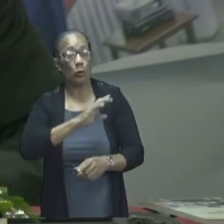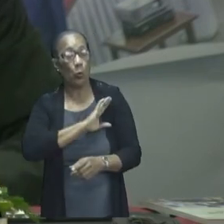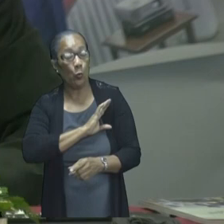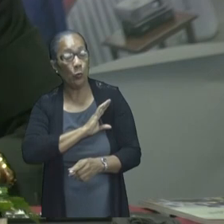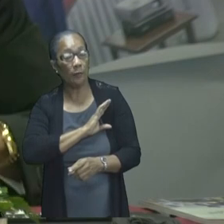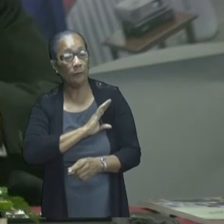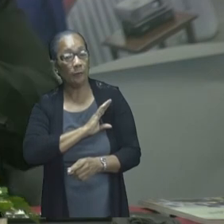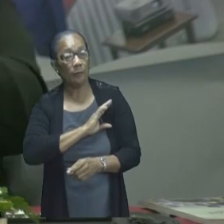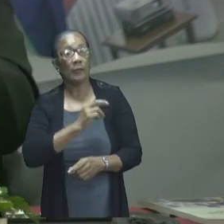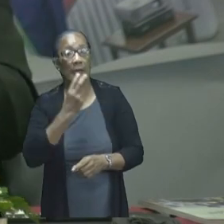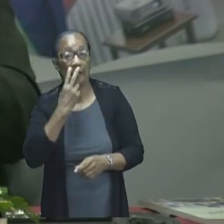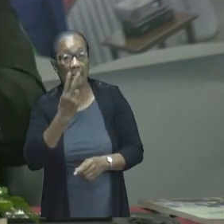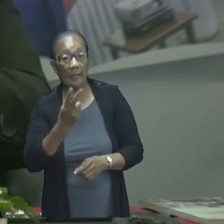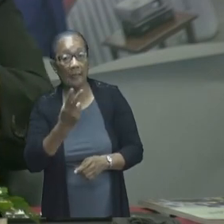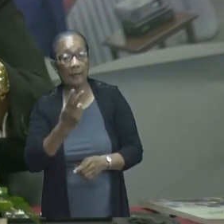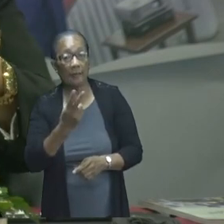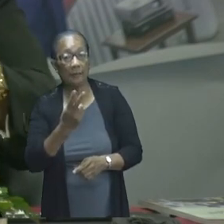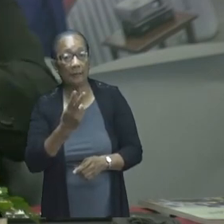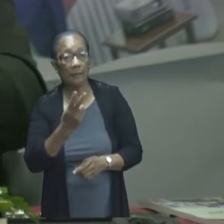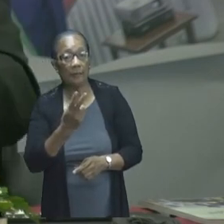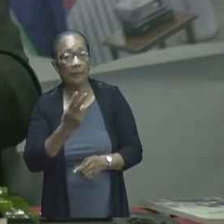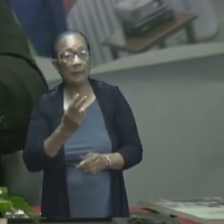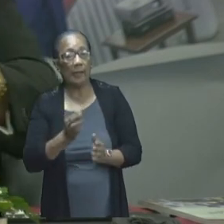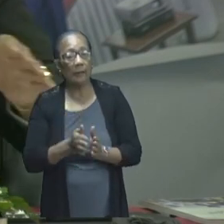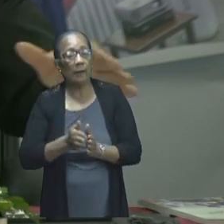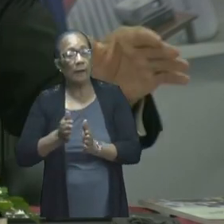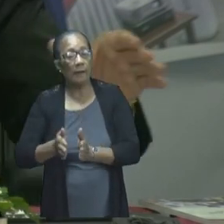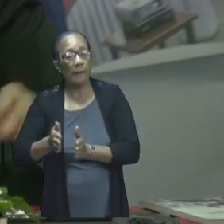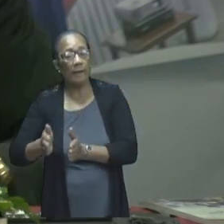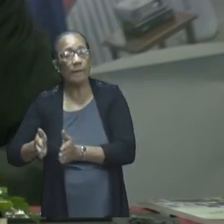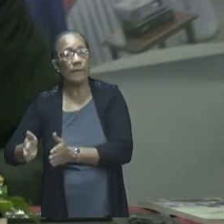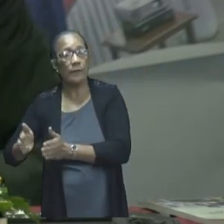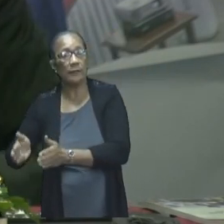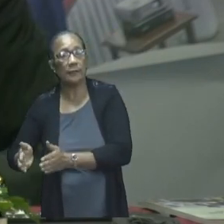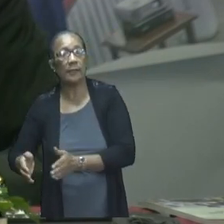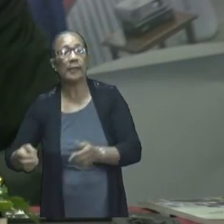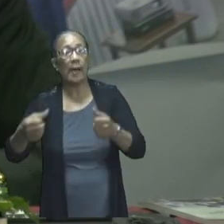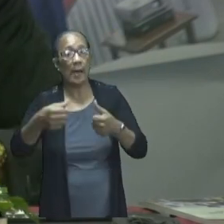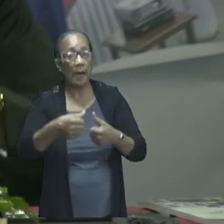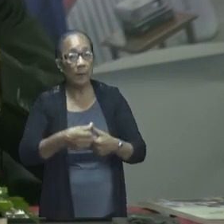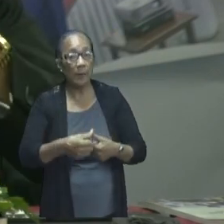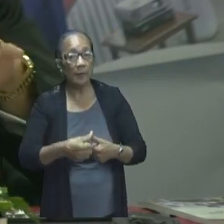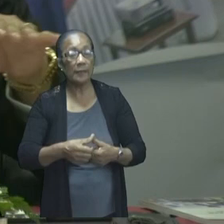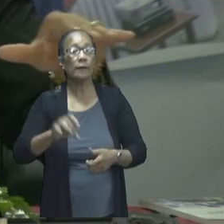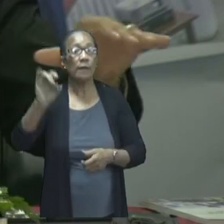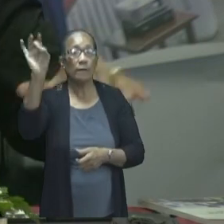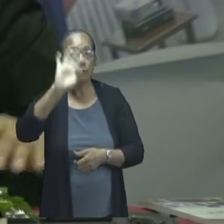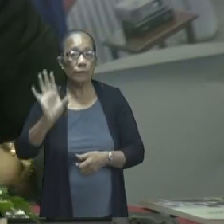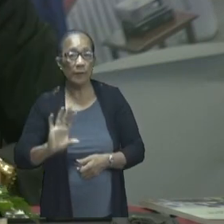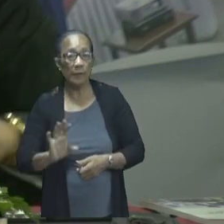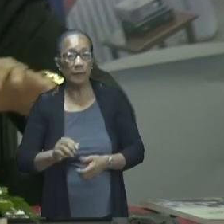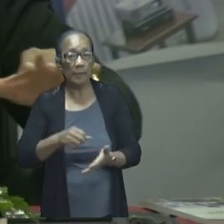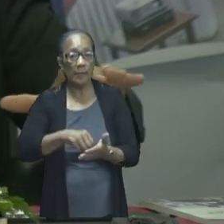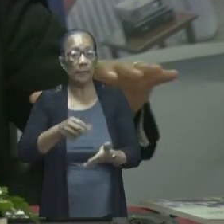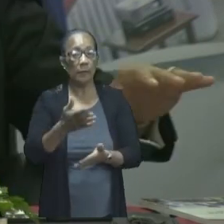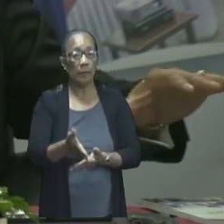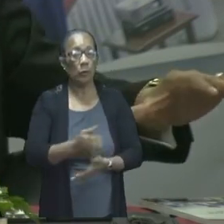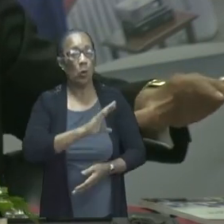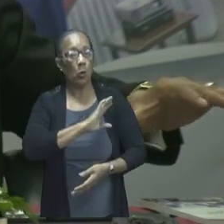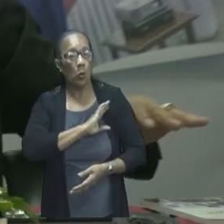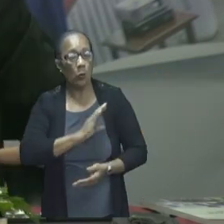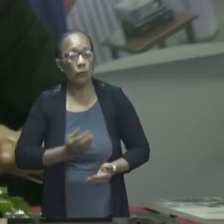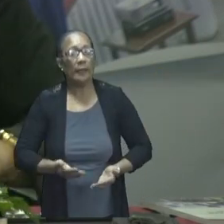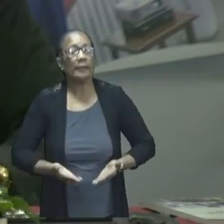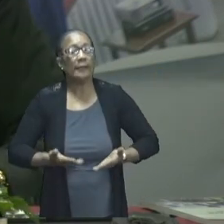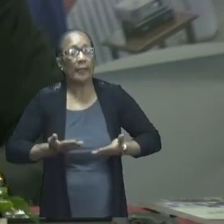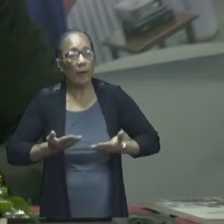kijken we ook naar de gefaseerde ook aanpassing van de energietarieven op basis ook van het draagvermogen van